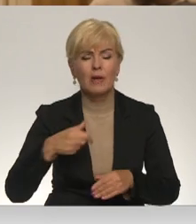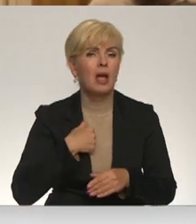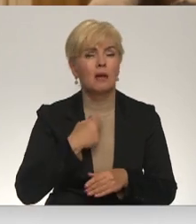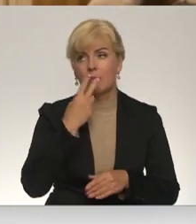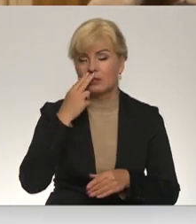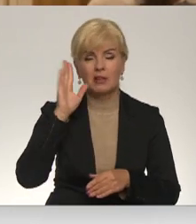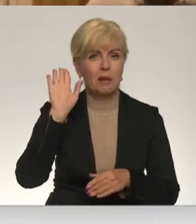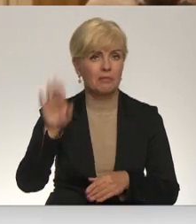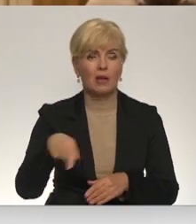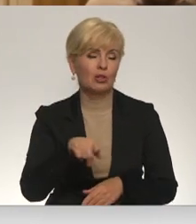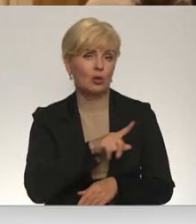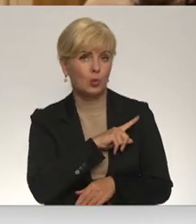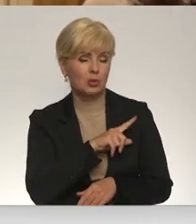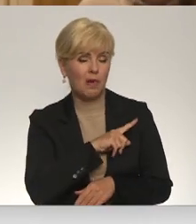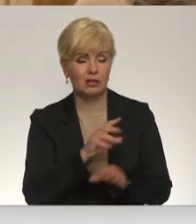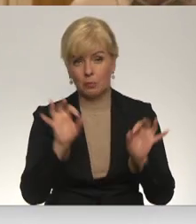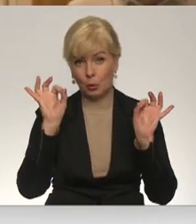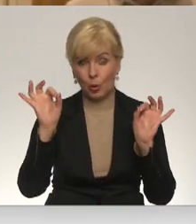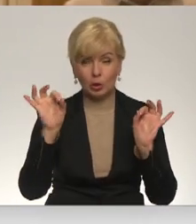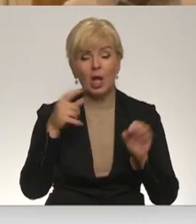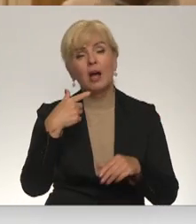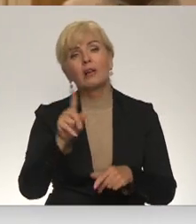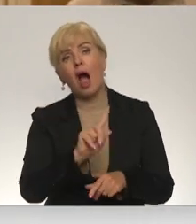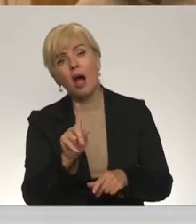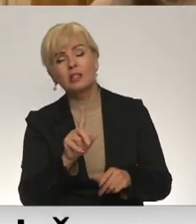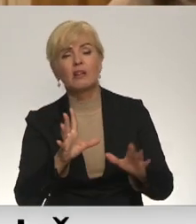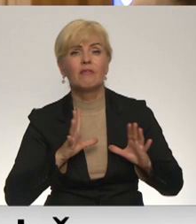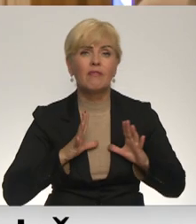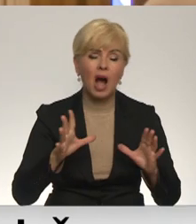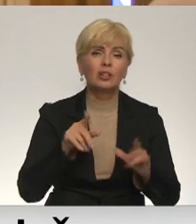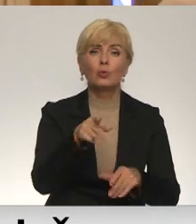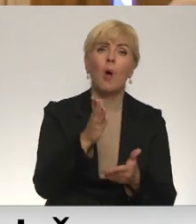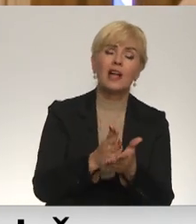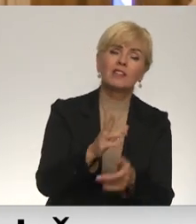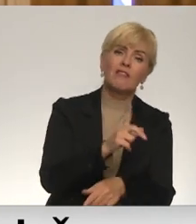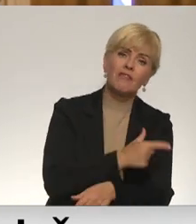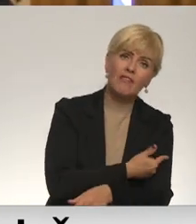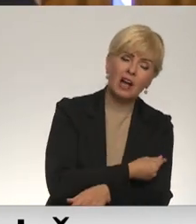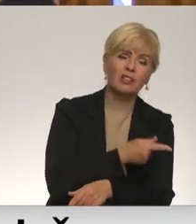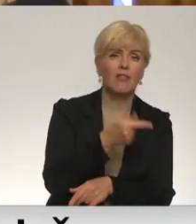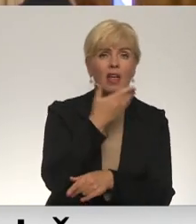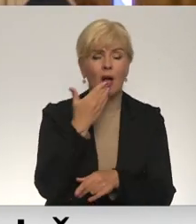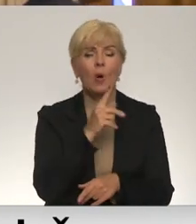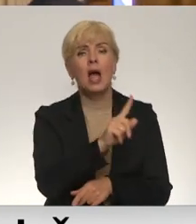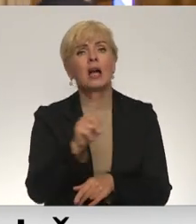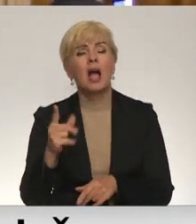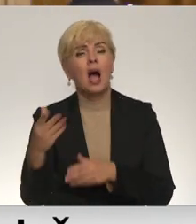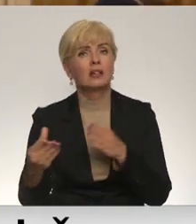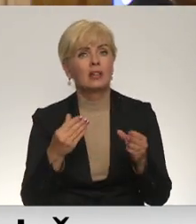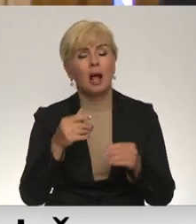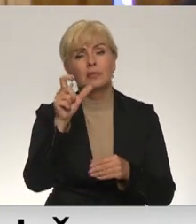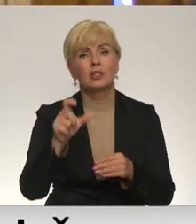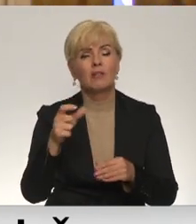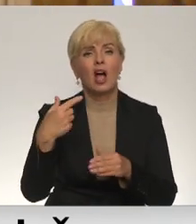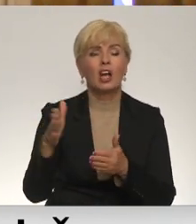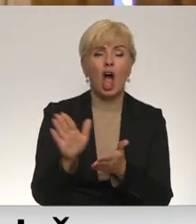nepievēršam vispār tam uzmanību, man liekas, kad cik tu esi turīgs vai tu esi vakcinējies vai nevakcinējies. Protams, kad katram cilvēkam ir savas ikdienišās